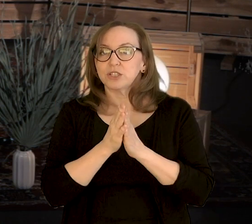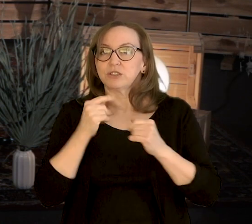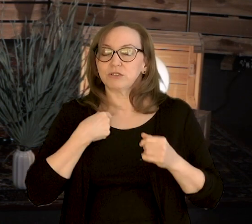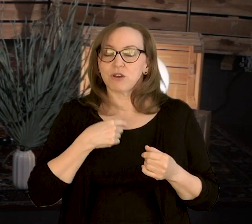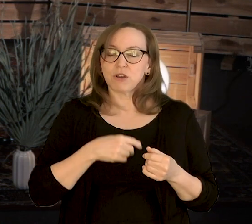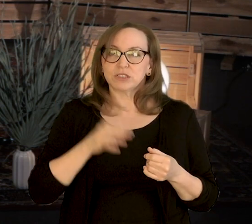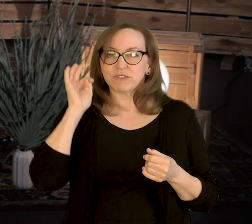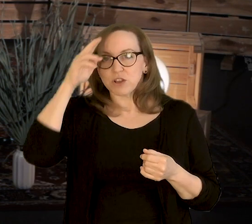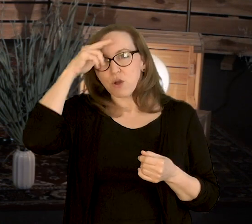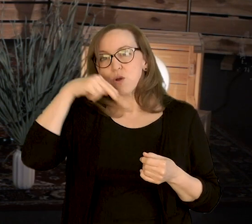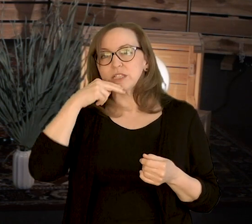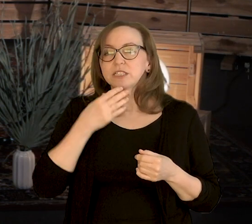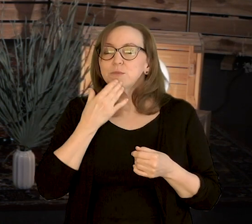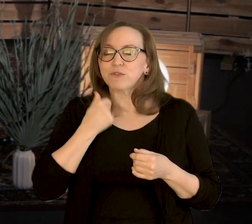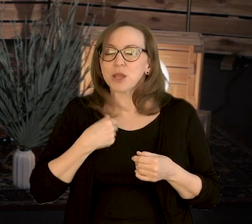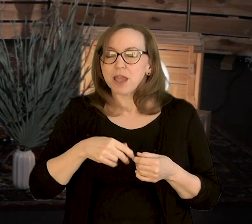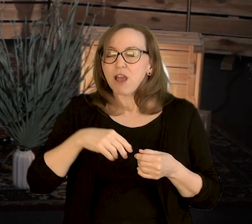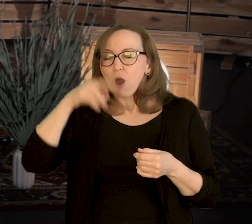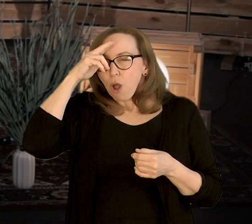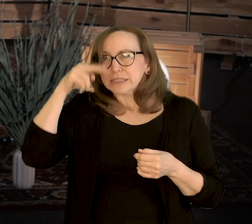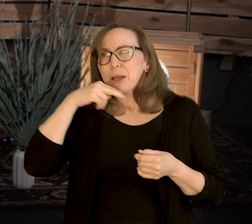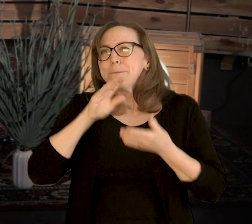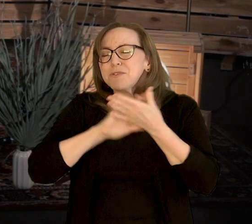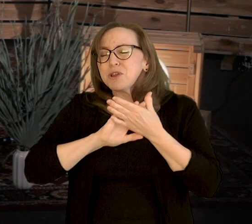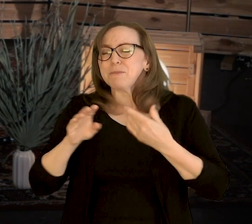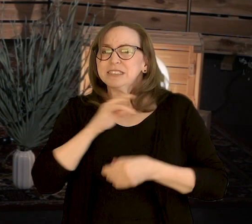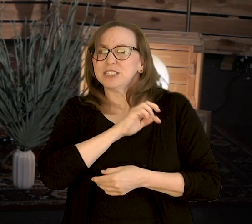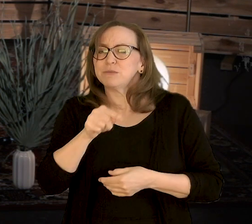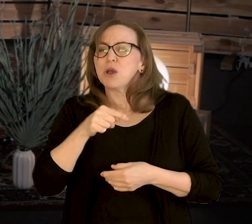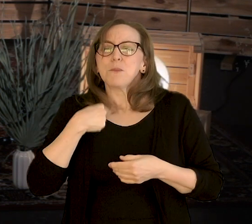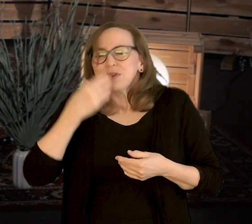Ojca słowami, Ojcze, przebacz im, bo nie wiedzą, co czynią.